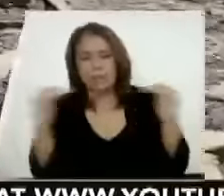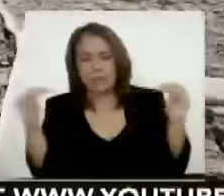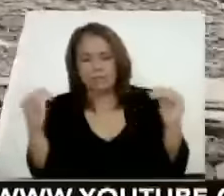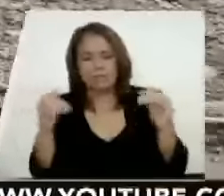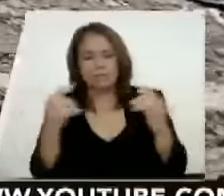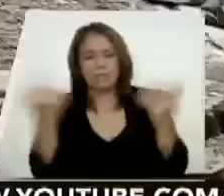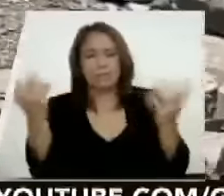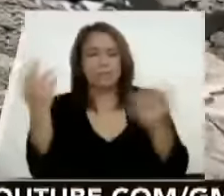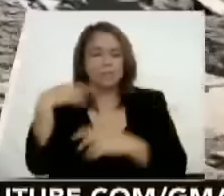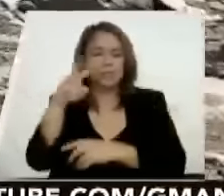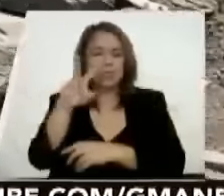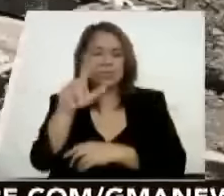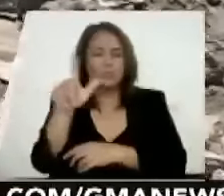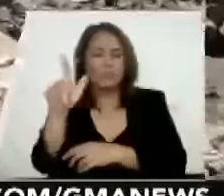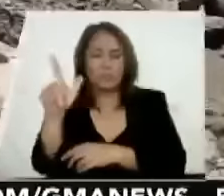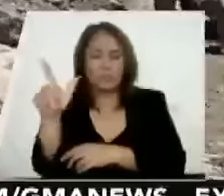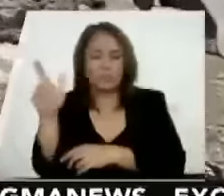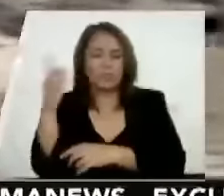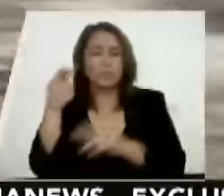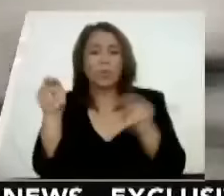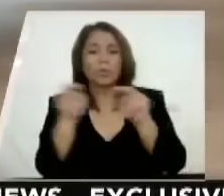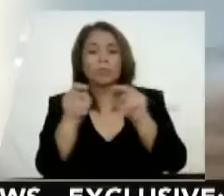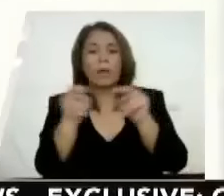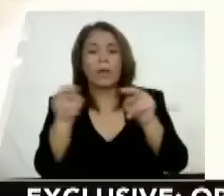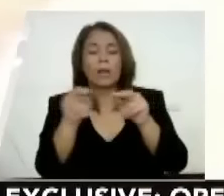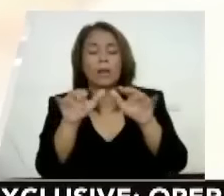221 meters na normal high water level nito.